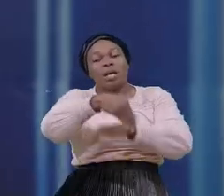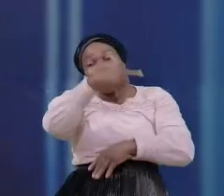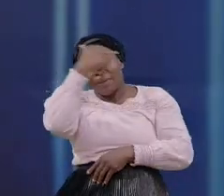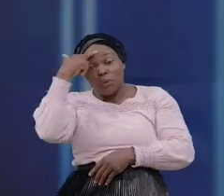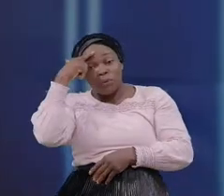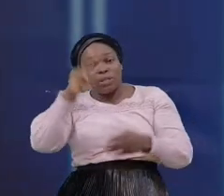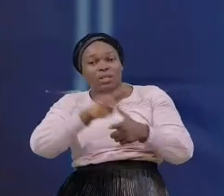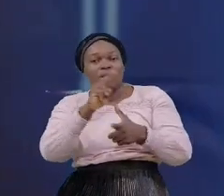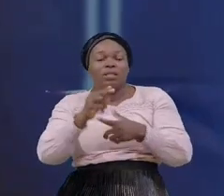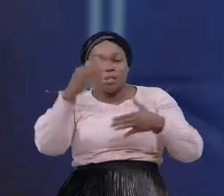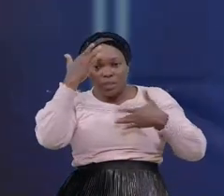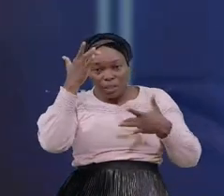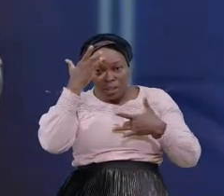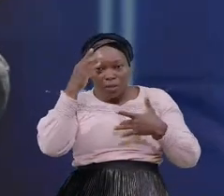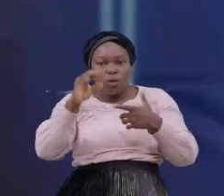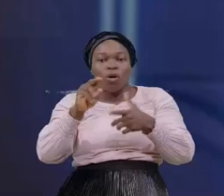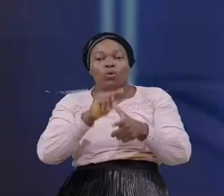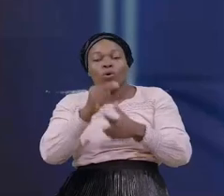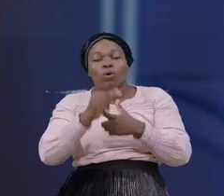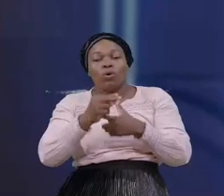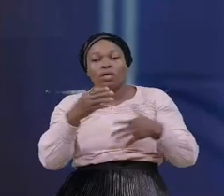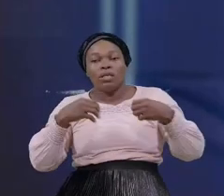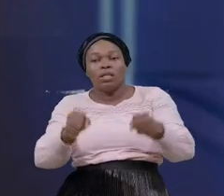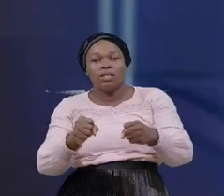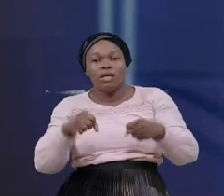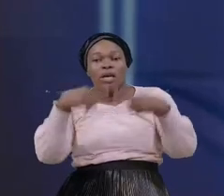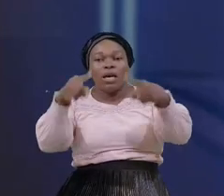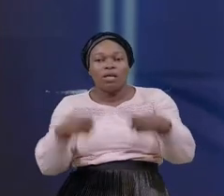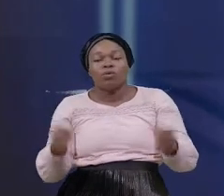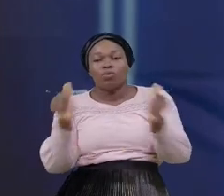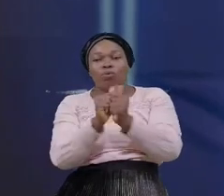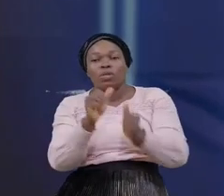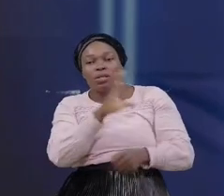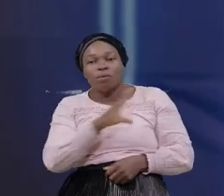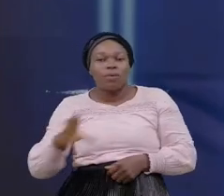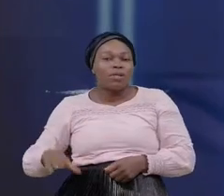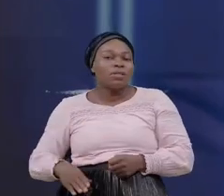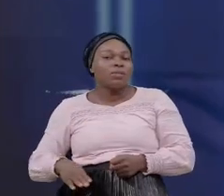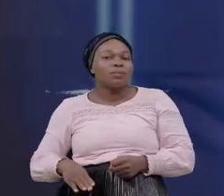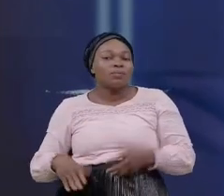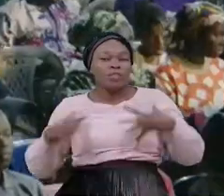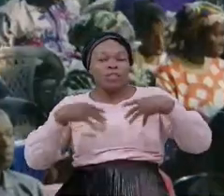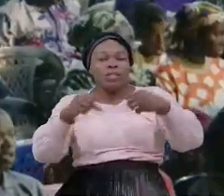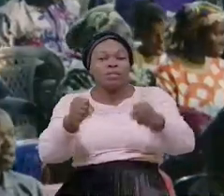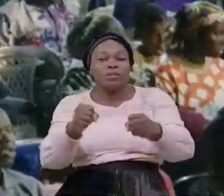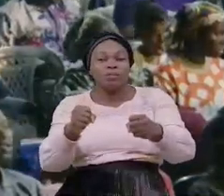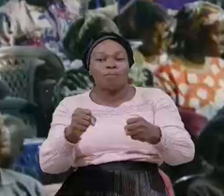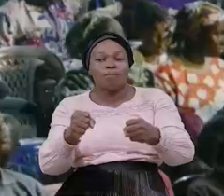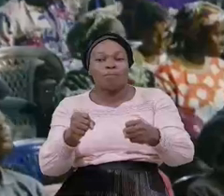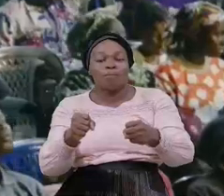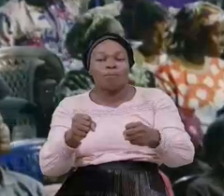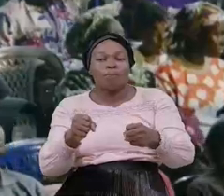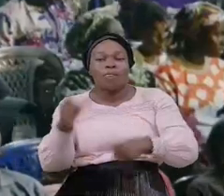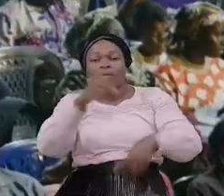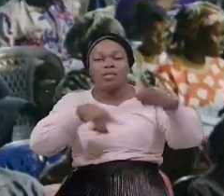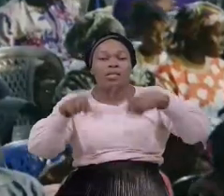ni la maladie, ni la guérison n'argumentent avec Christ. La guérison, que quelqu'un crie